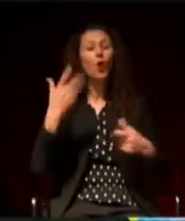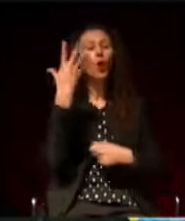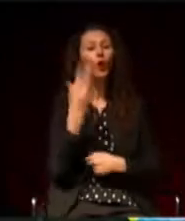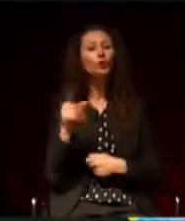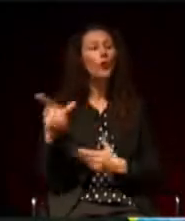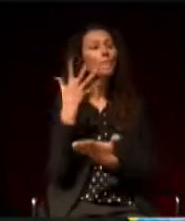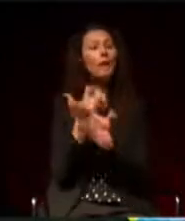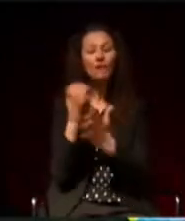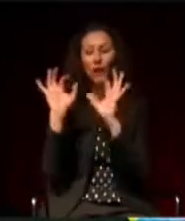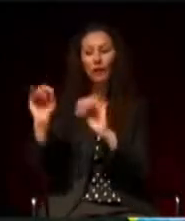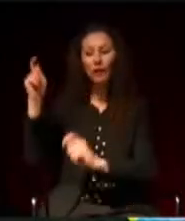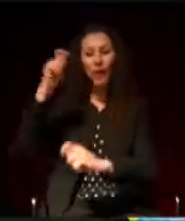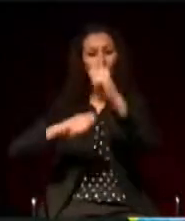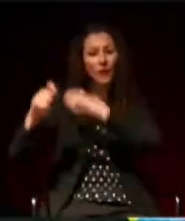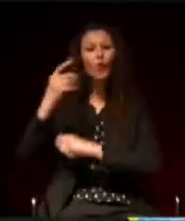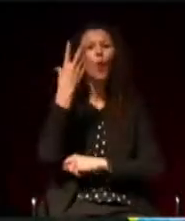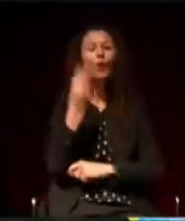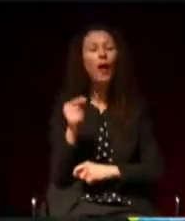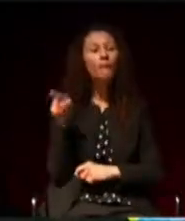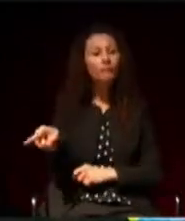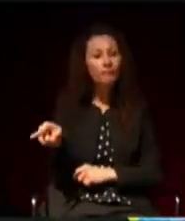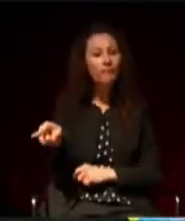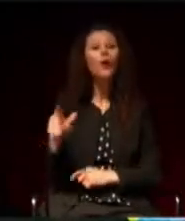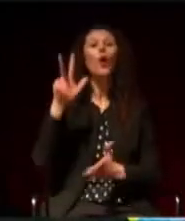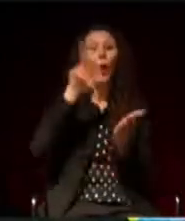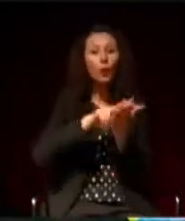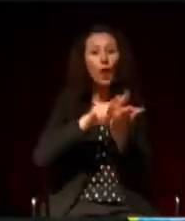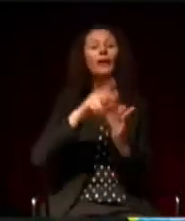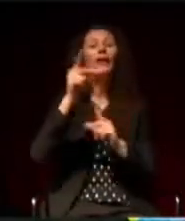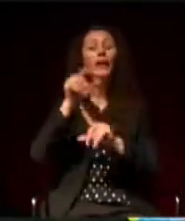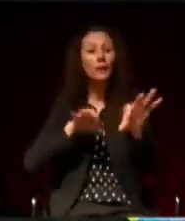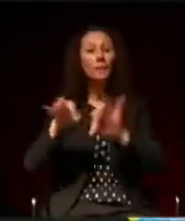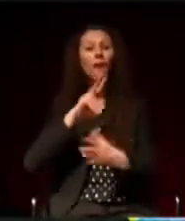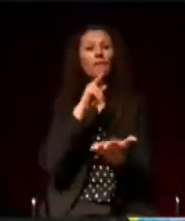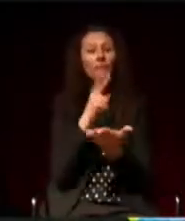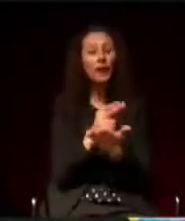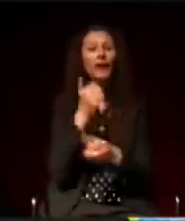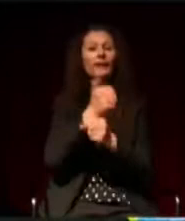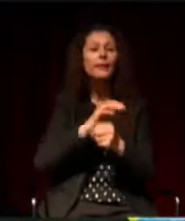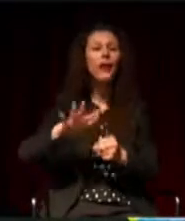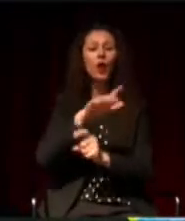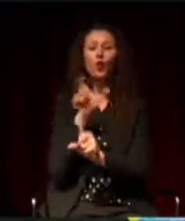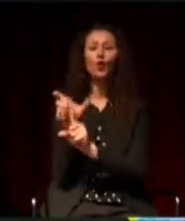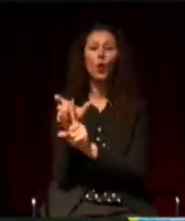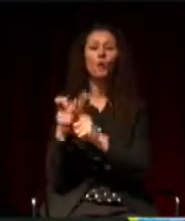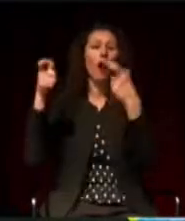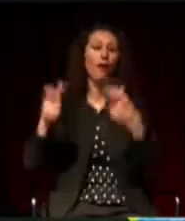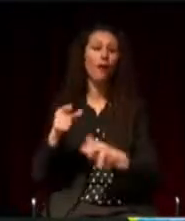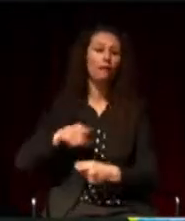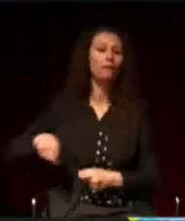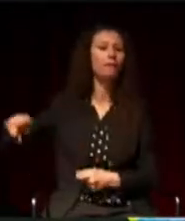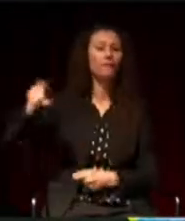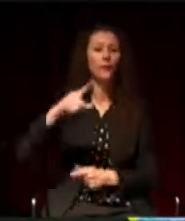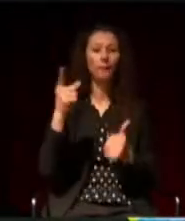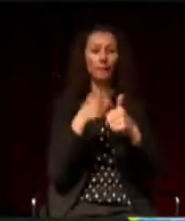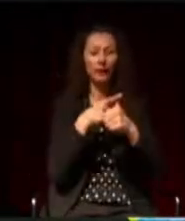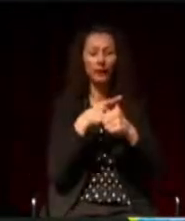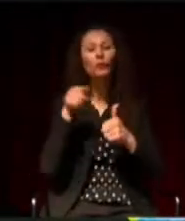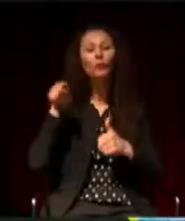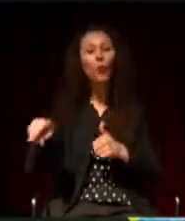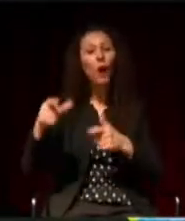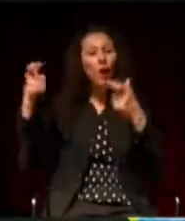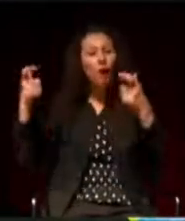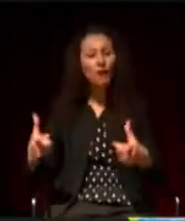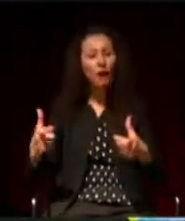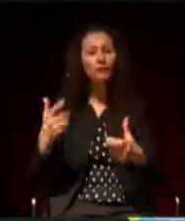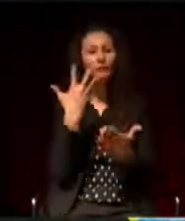oluştuğu, mevcut bu yapılaşmaların oluşumuna esas olan onaylı imar planı kararlarının genel olarak korunması öngörülen alanlardır. 1. Bu